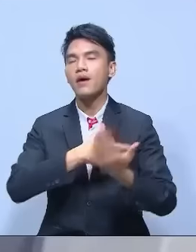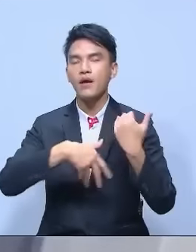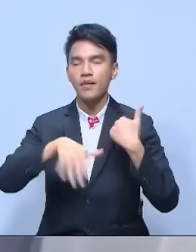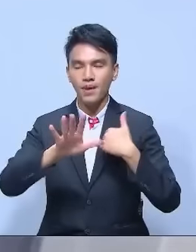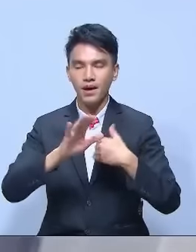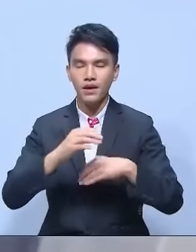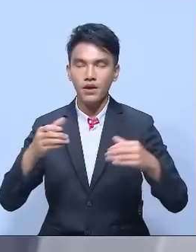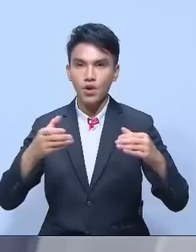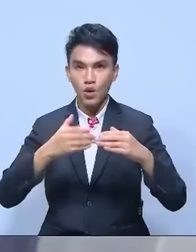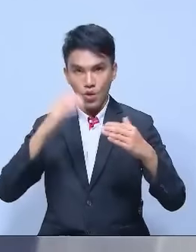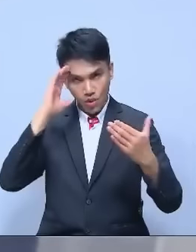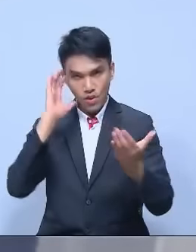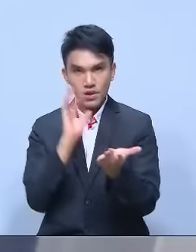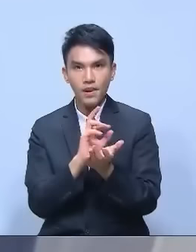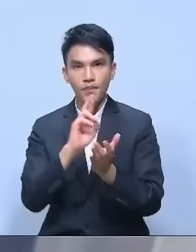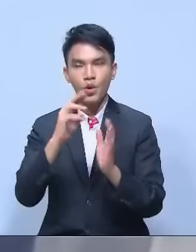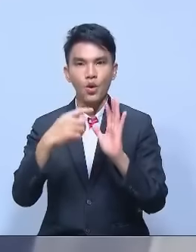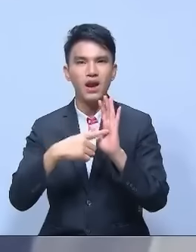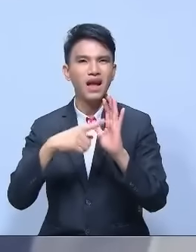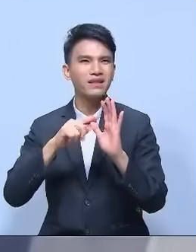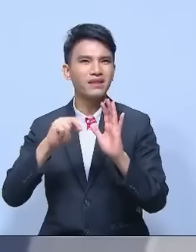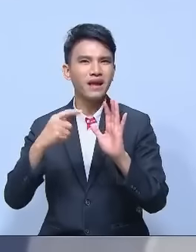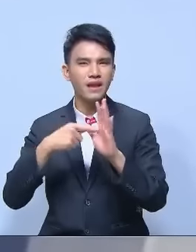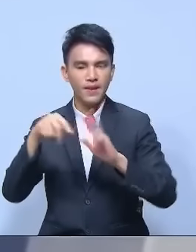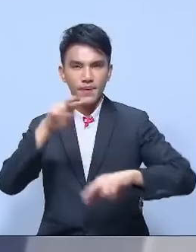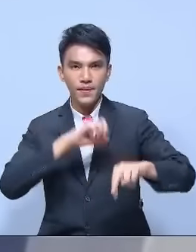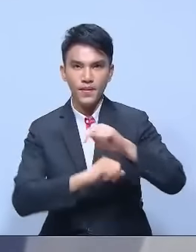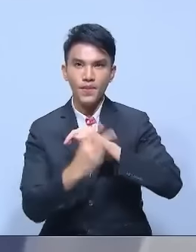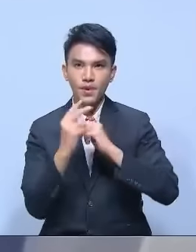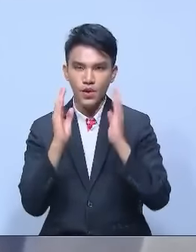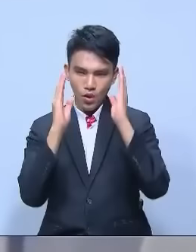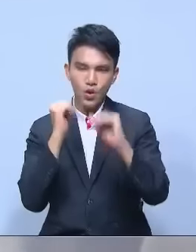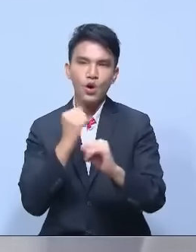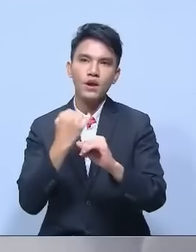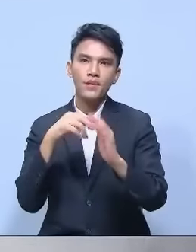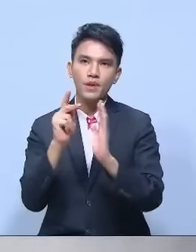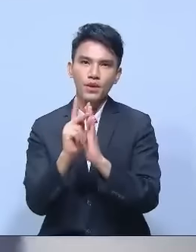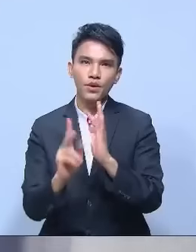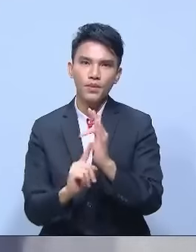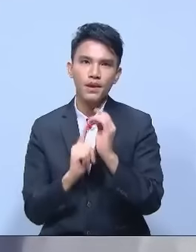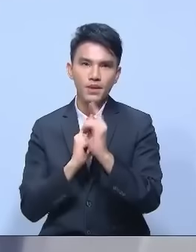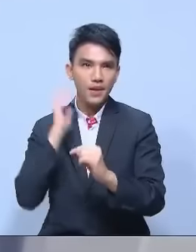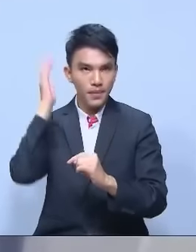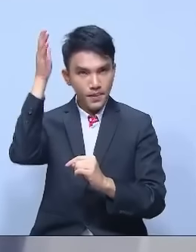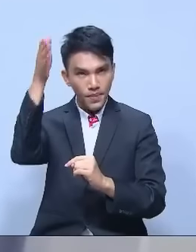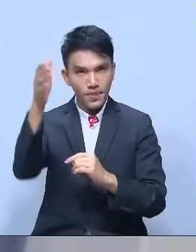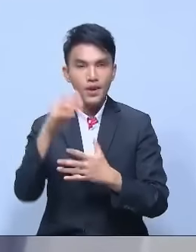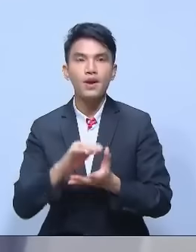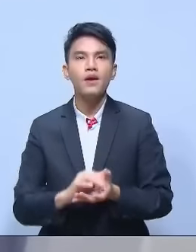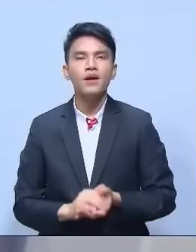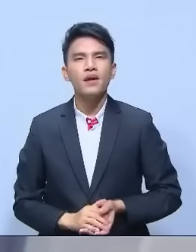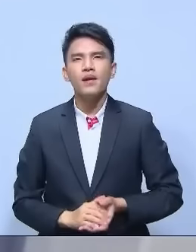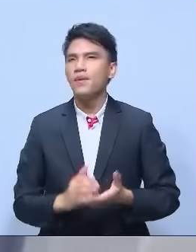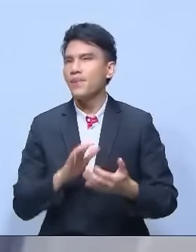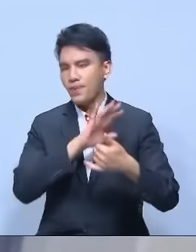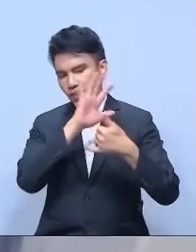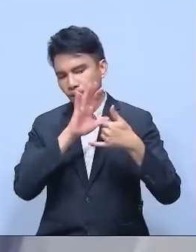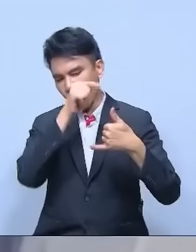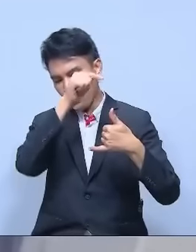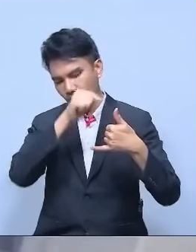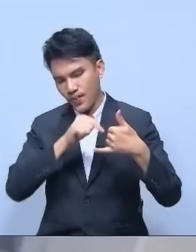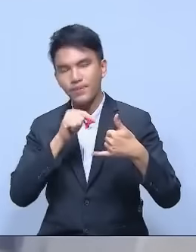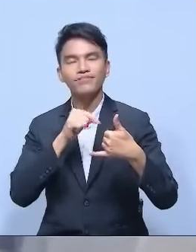ชุดสืบสวนสภ.รัตนาธิเบศรอยู่ระหว่างการเร่งติดตามคนร้ายมาดำเนินคดีตามกฎหมายกันอยู่นะคะจริงๆถ้าไม่เบลอไว้เนี่ยวงจร